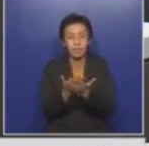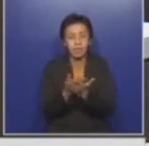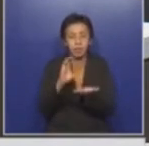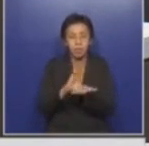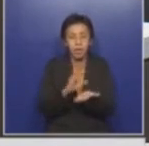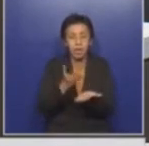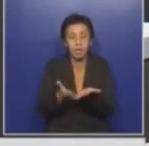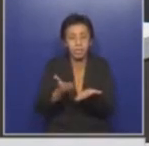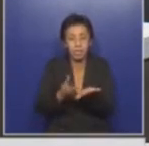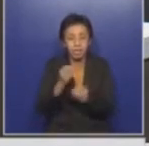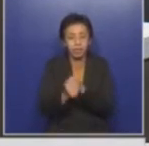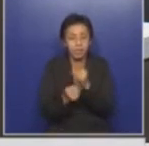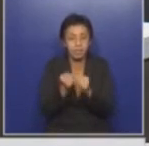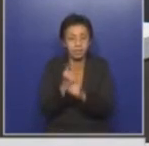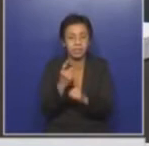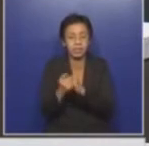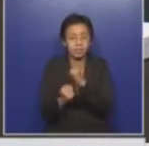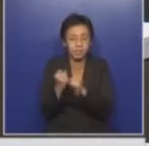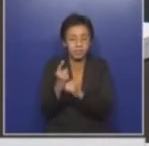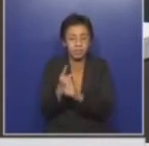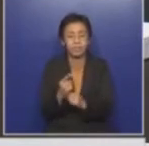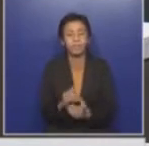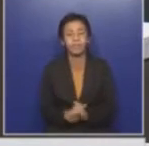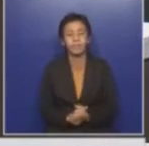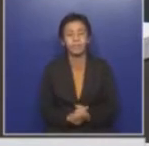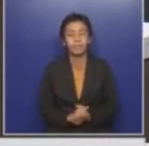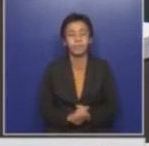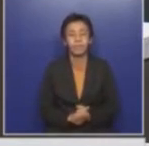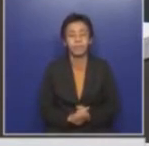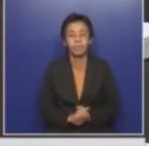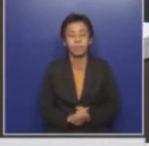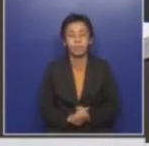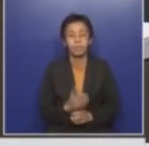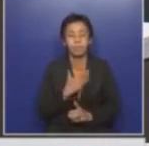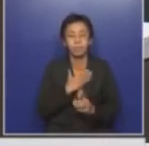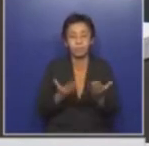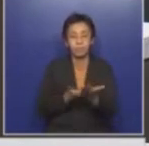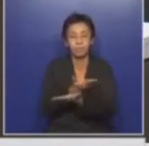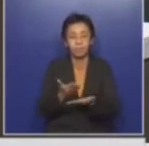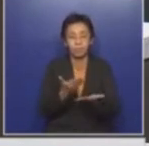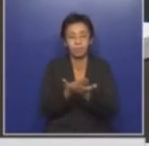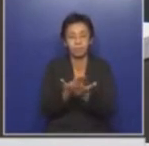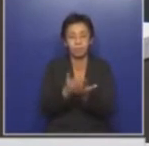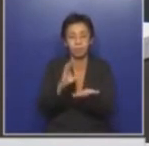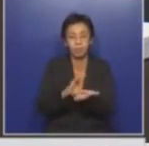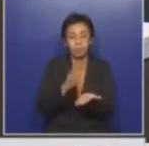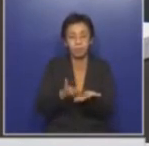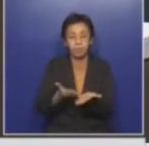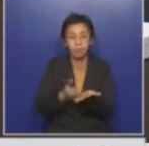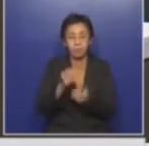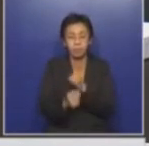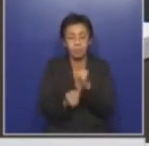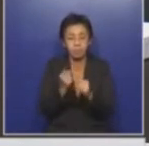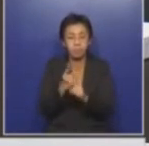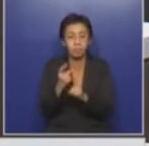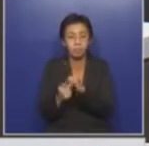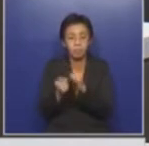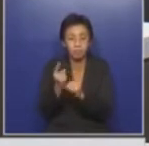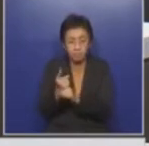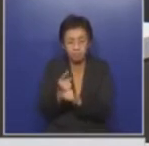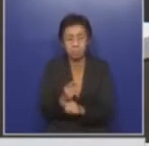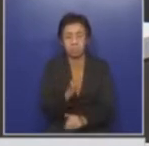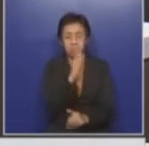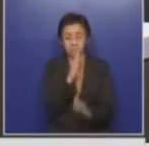จ่ายประจำปีเพราะว่าเรากำลังพิจารณางบประมาณรายจ่ายประจำปีคำถามของเราก็คือ1ปีผ่านไปเ